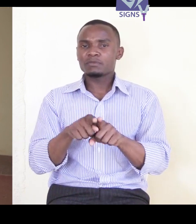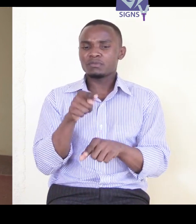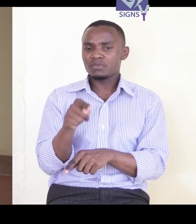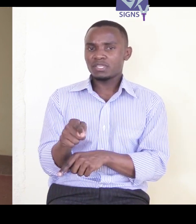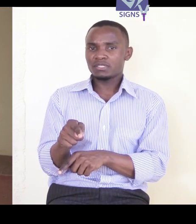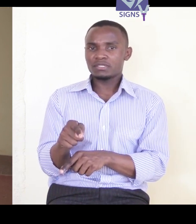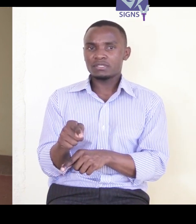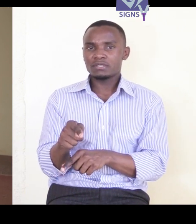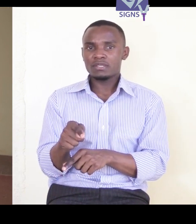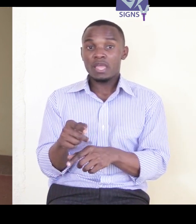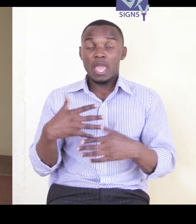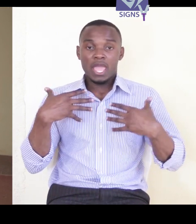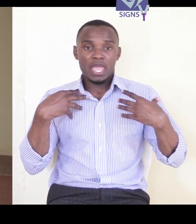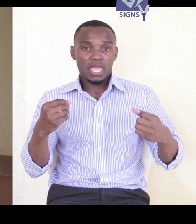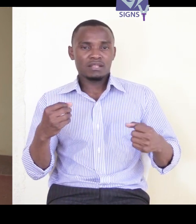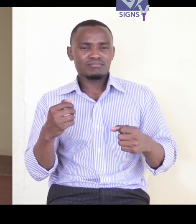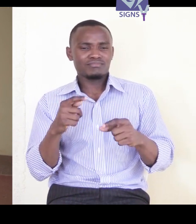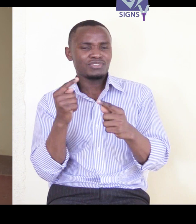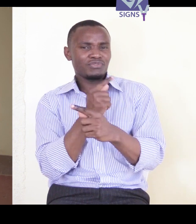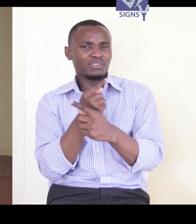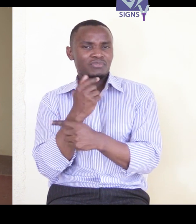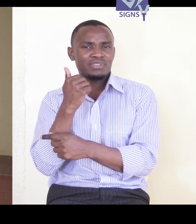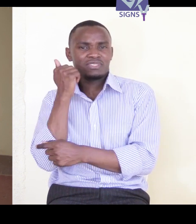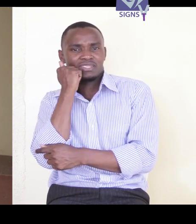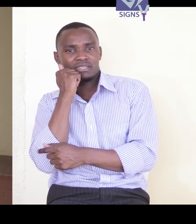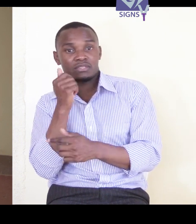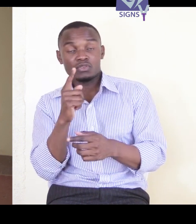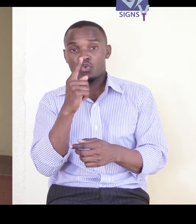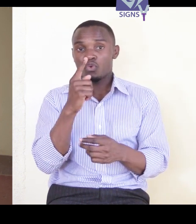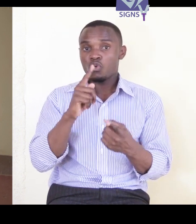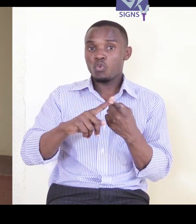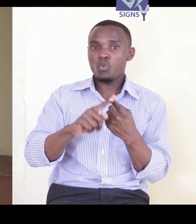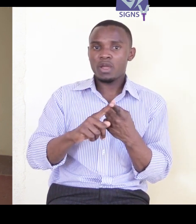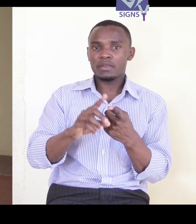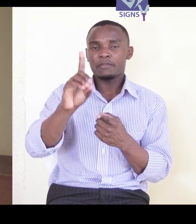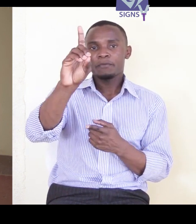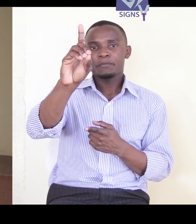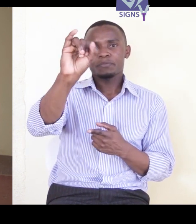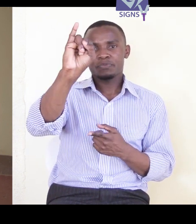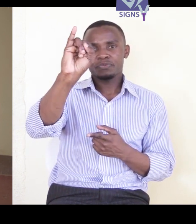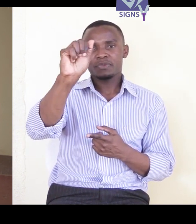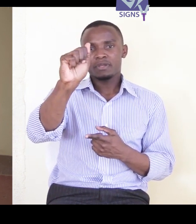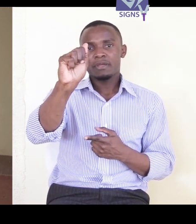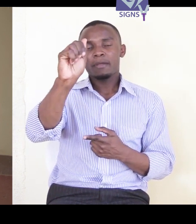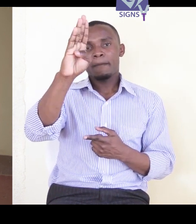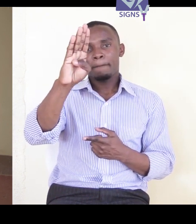inatibu magonjwa kadhaa kama vile kisukari, kiharusi,